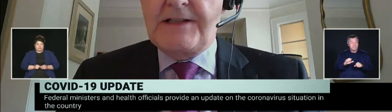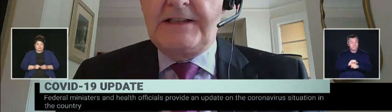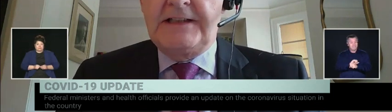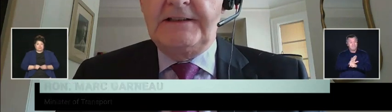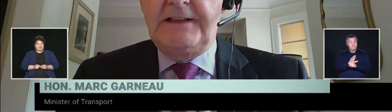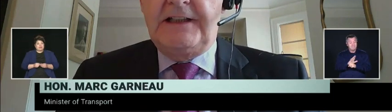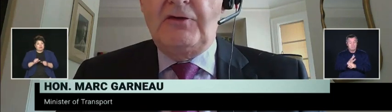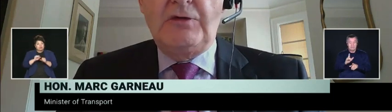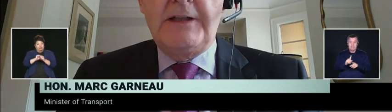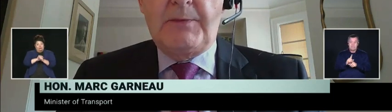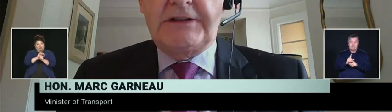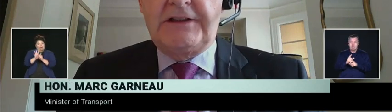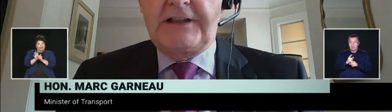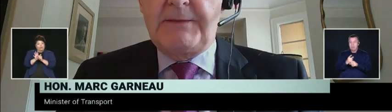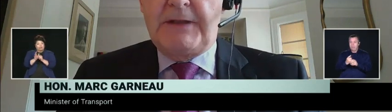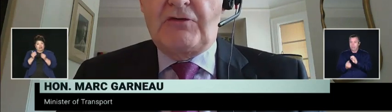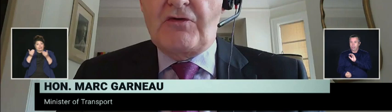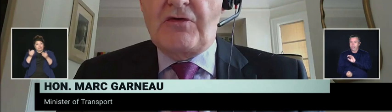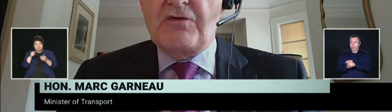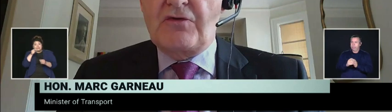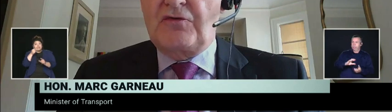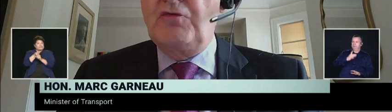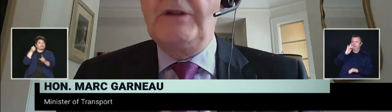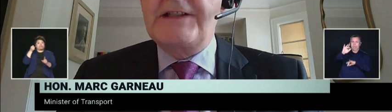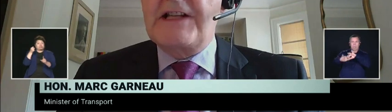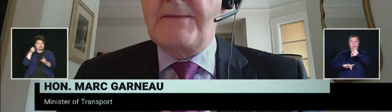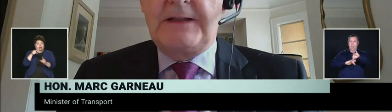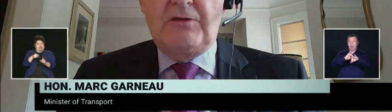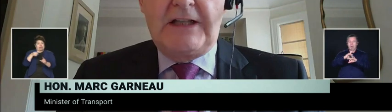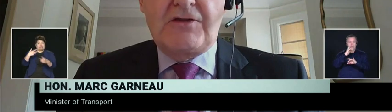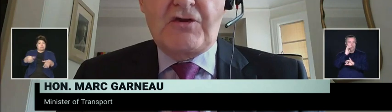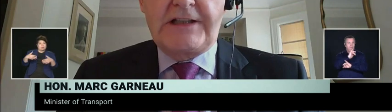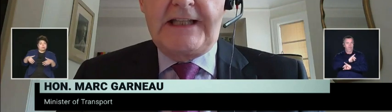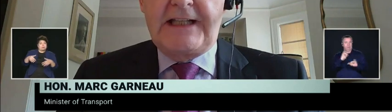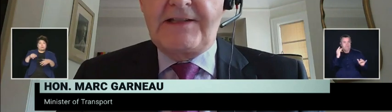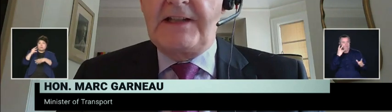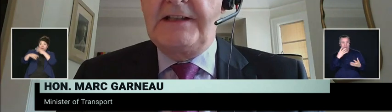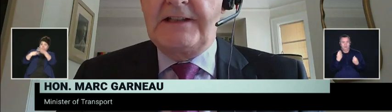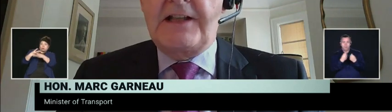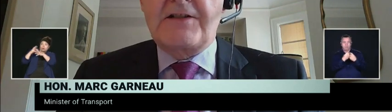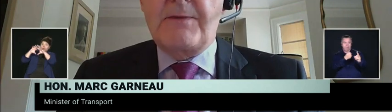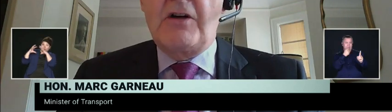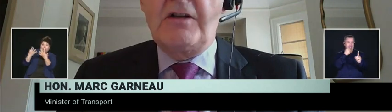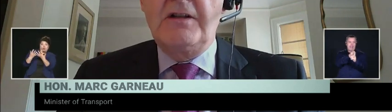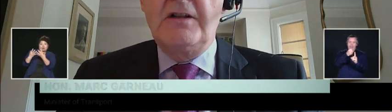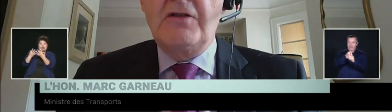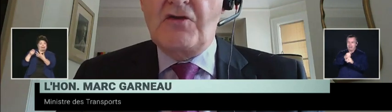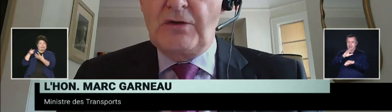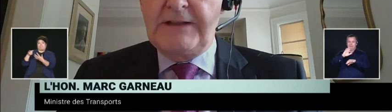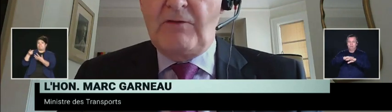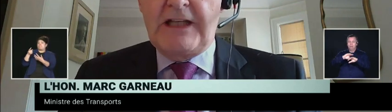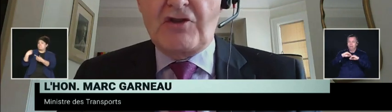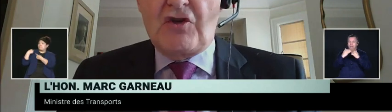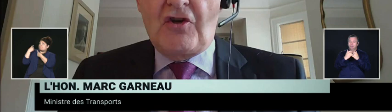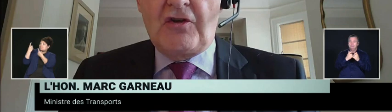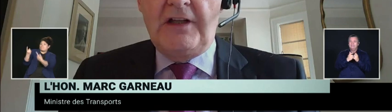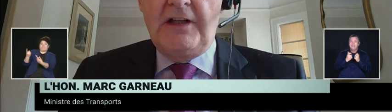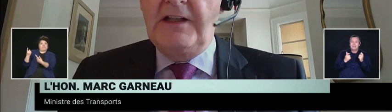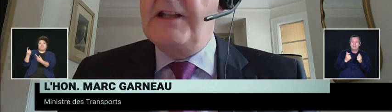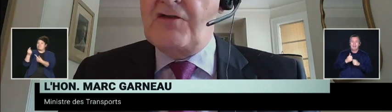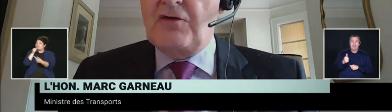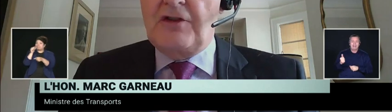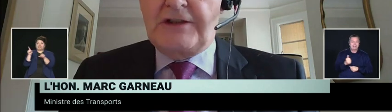sans précédent et a eu d'importantes répercussions sur tous les aspects de l'industrie canadienne des transports, sur les